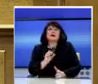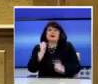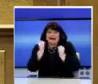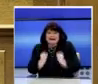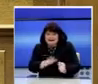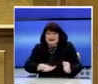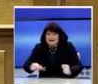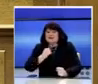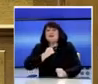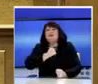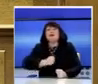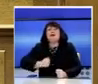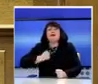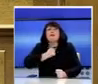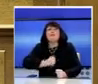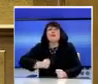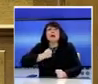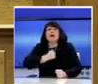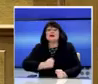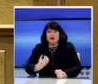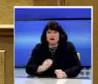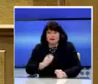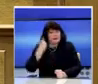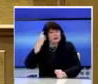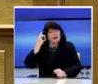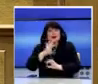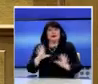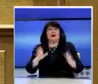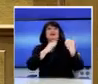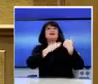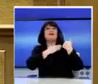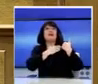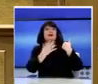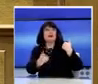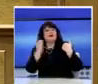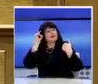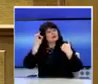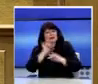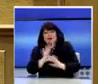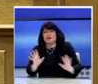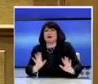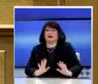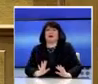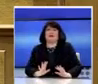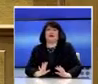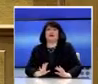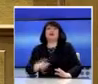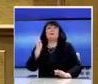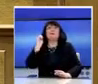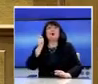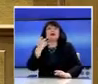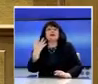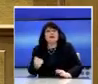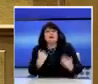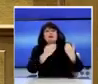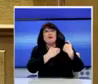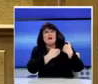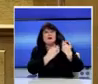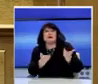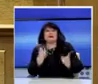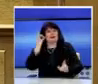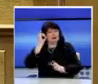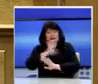δραματικής κατάστασης, έλλειψη συνέστησης των ευθυνών που αντιστοιχούν στην πολιτεία,